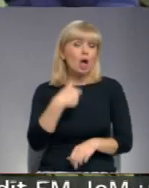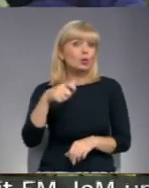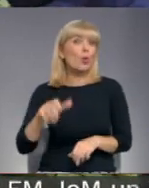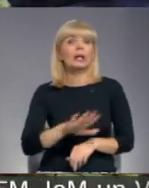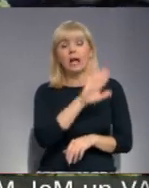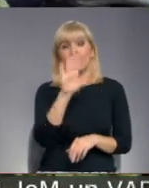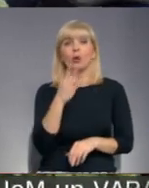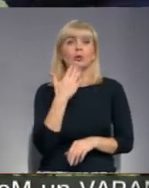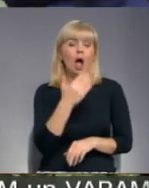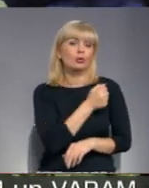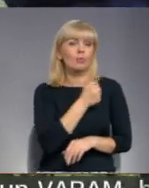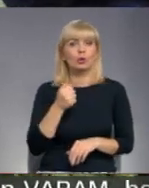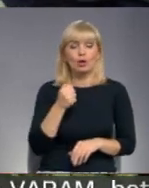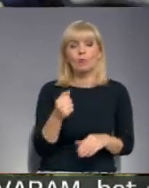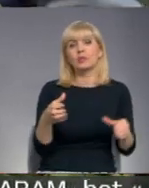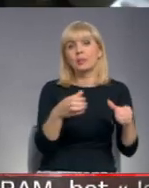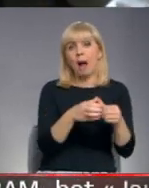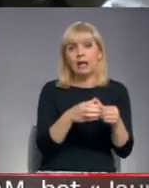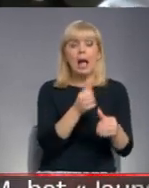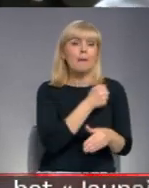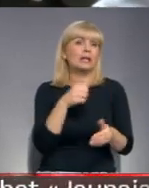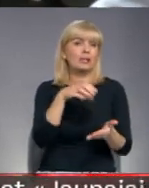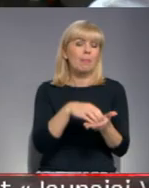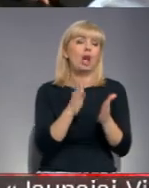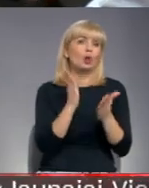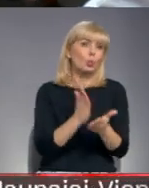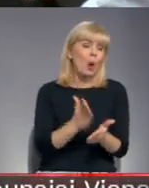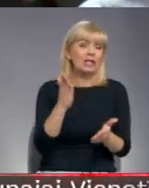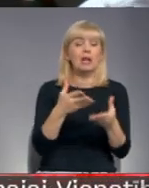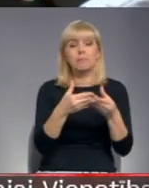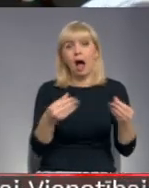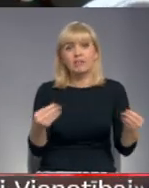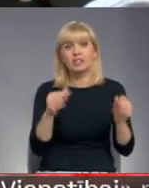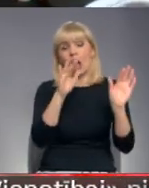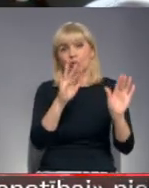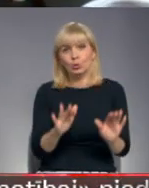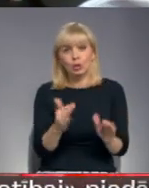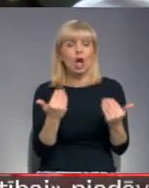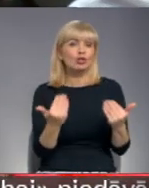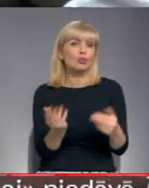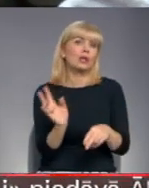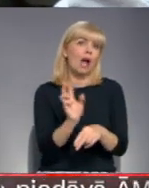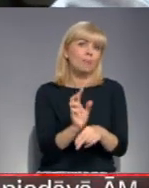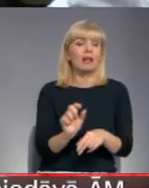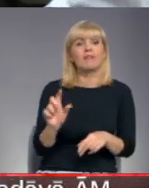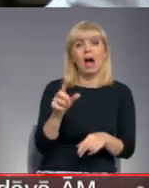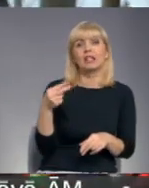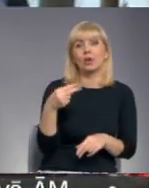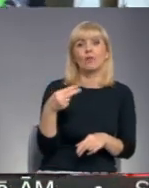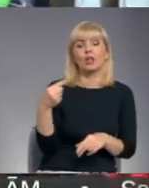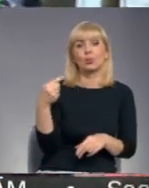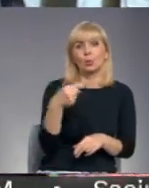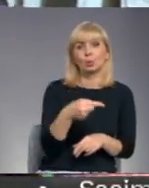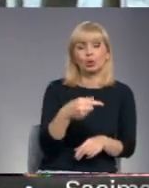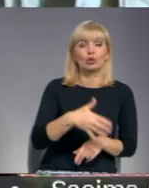dienu Nacionālo bruņoto spēku militārajā bāzē notiek pavasarī un rudenī. Šodien to apmeklēja vairāk nekā 2000